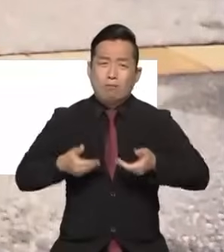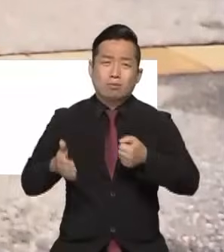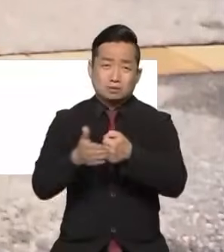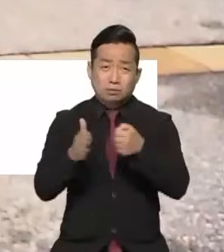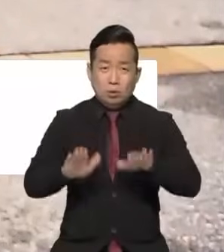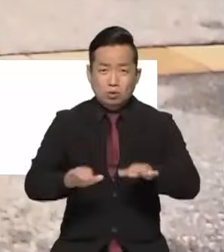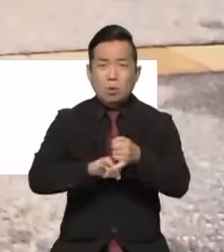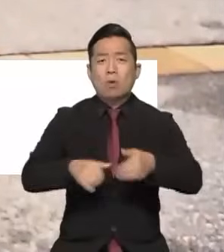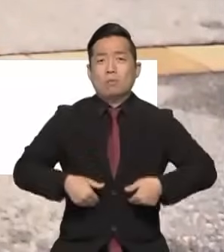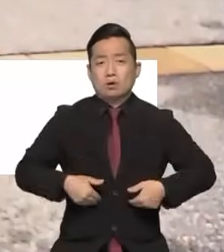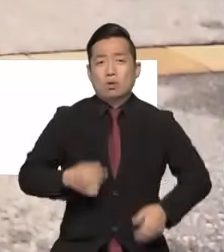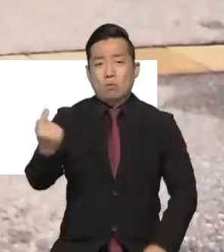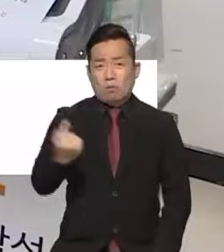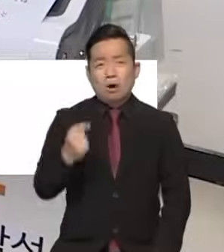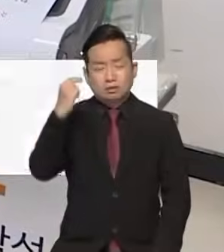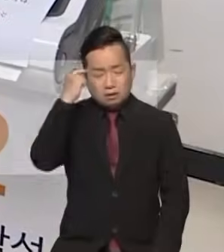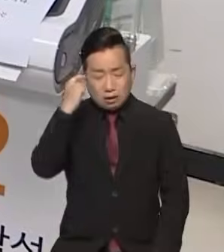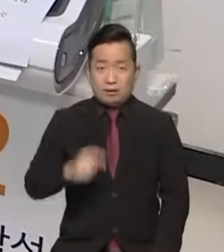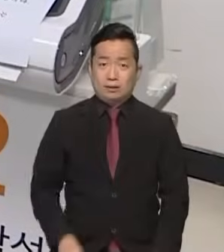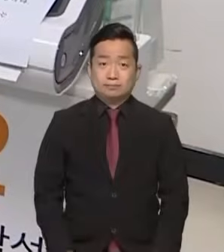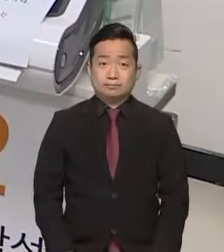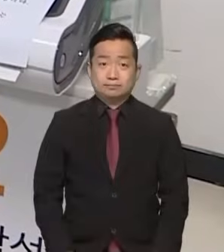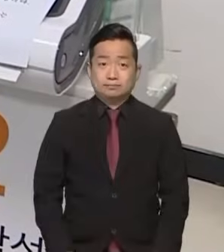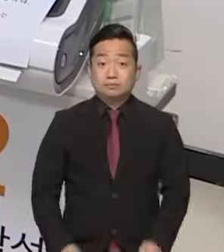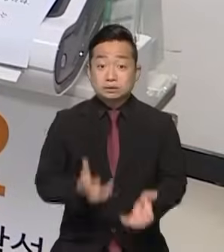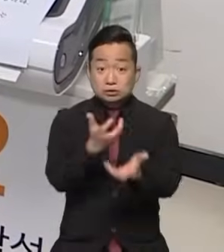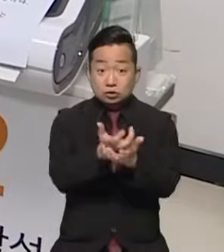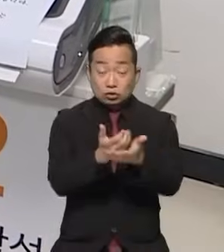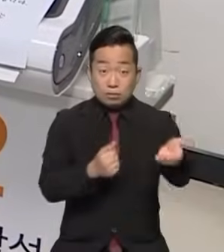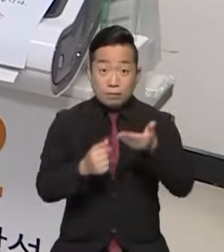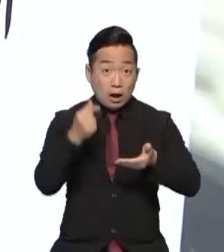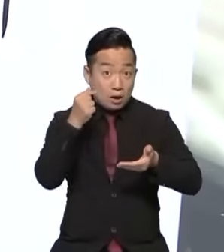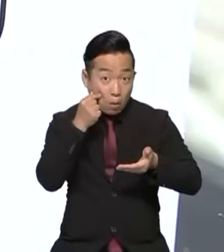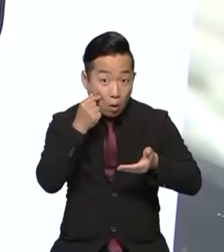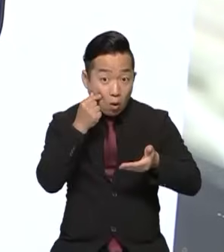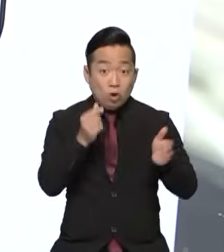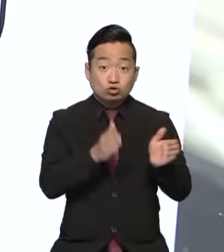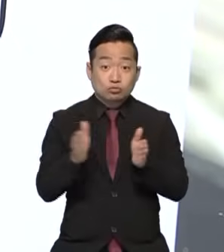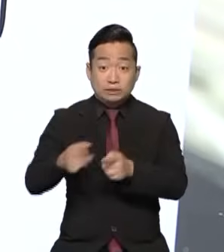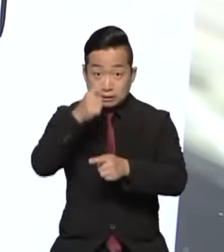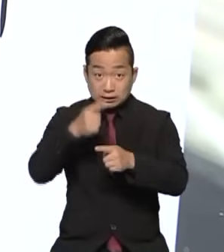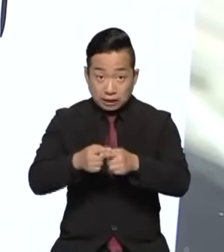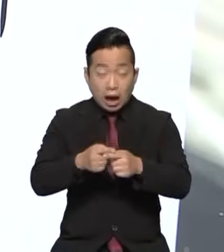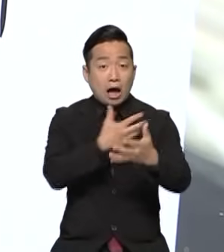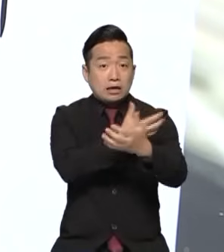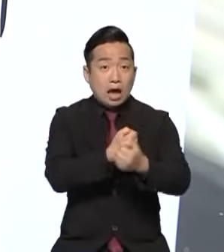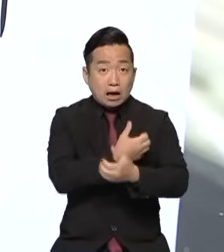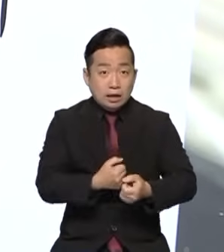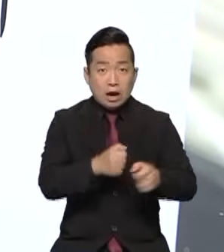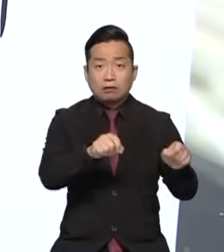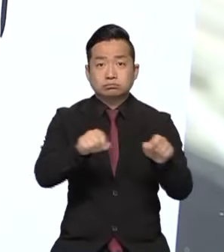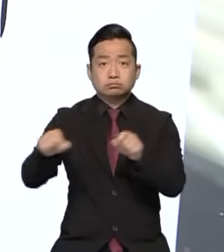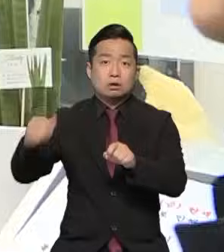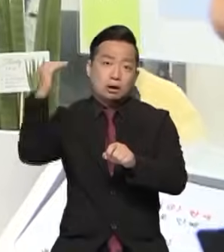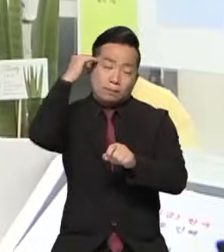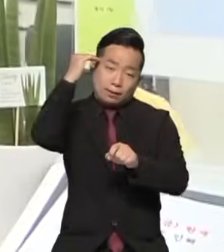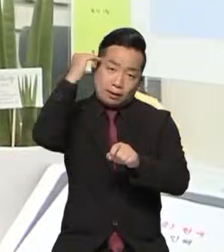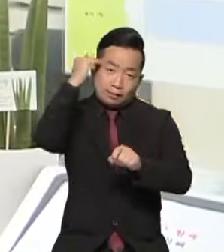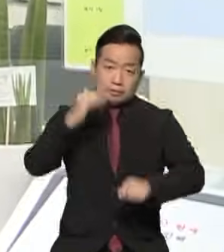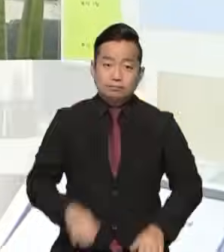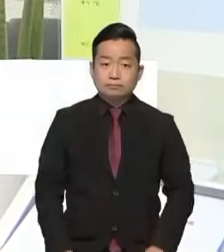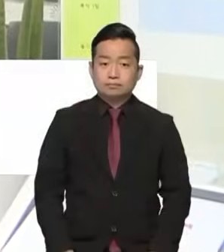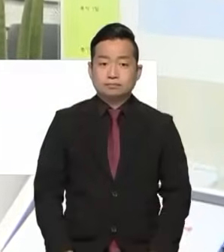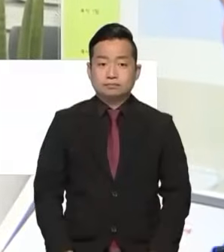바빠가지고 오늘 꼭 뛰려고 그러거든요. 서류를 발급받지 못해 준비하던 각종 계약에도 차질이 빚어졌습니다.